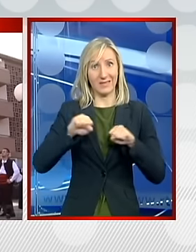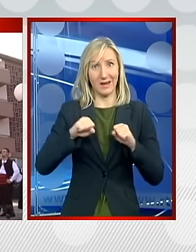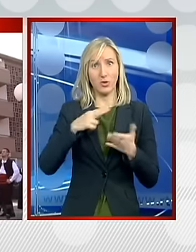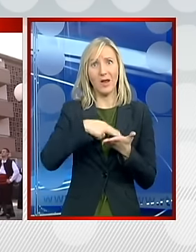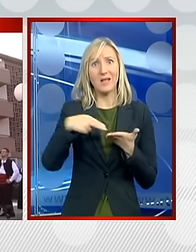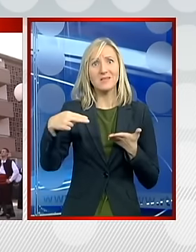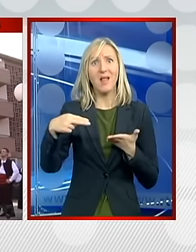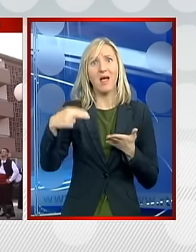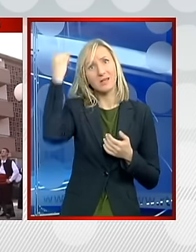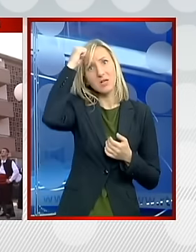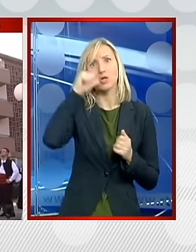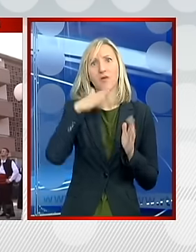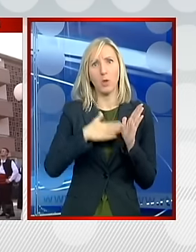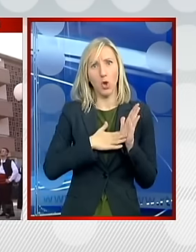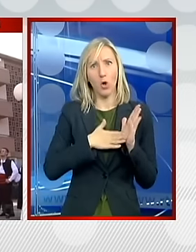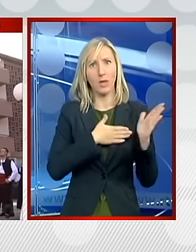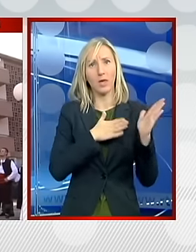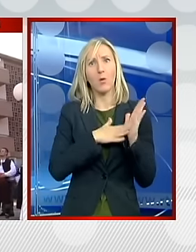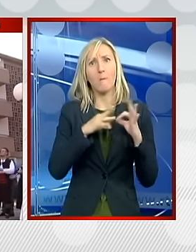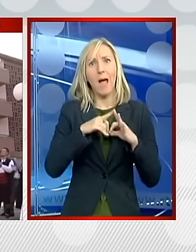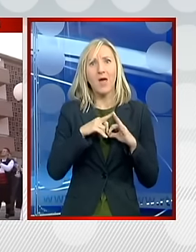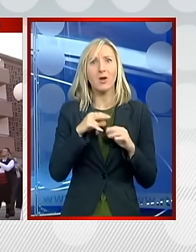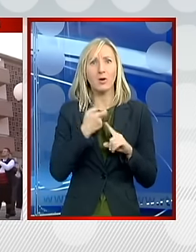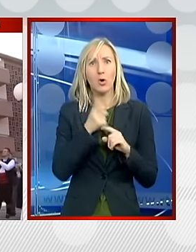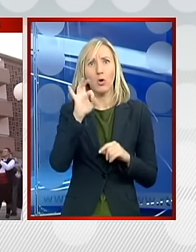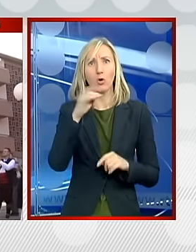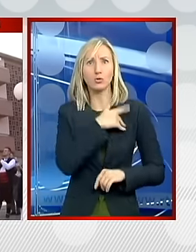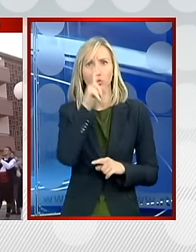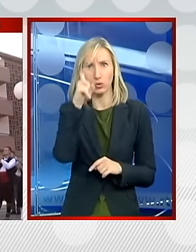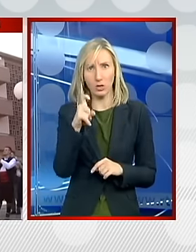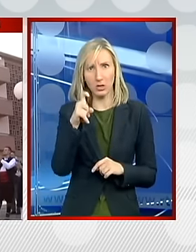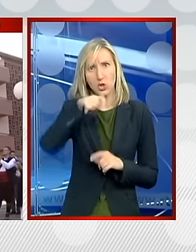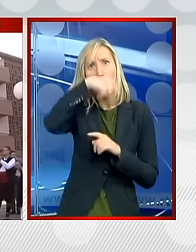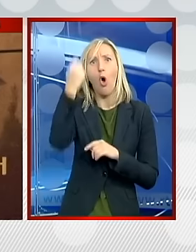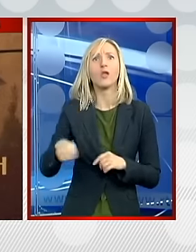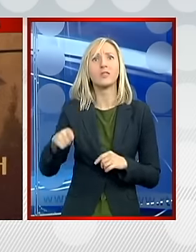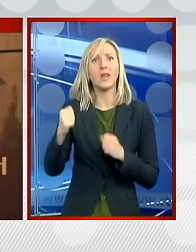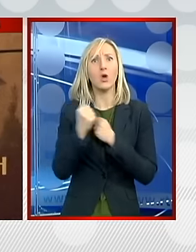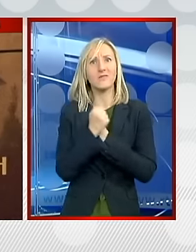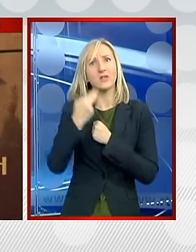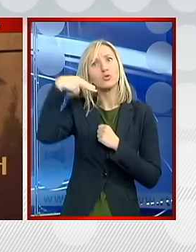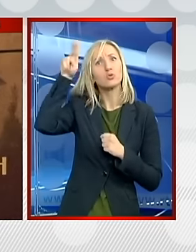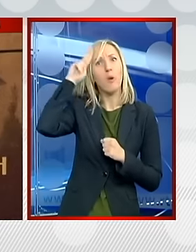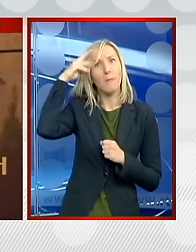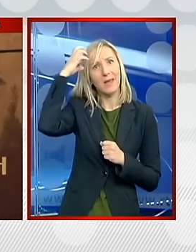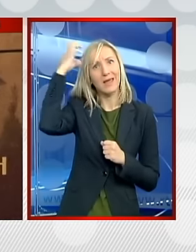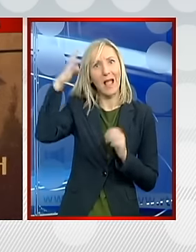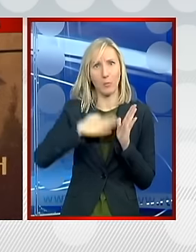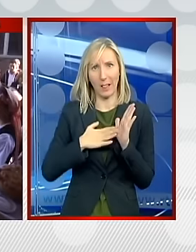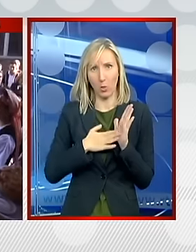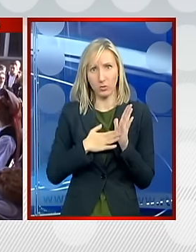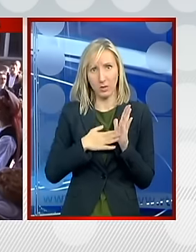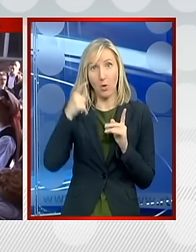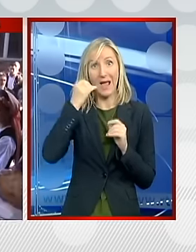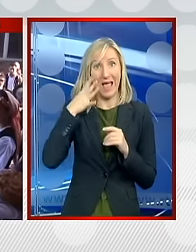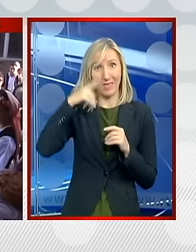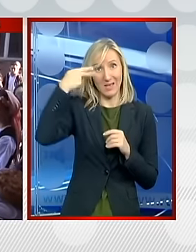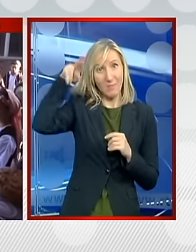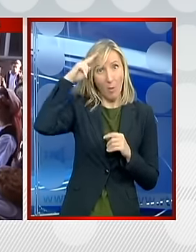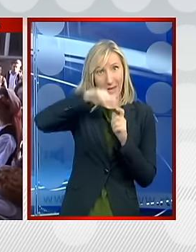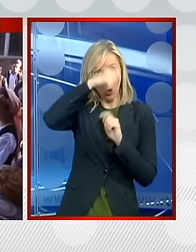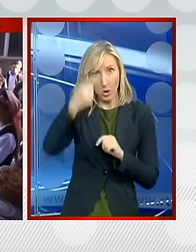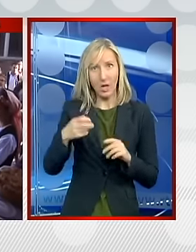Direktor Kancelarije za Kosovo i Metohiju Marko Đurić otkrio je u Zvečanu spomenik kralju Milutinu. Po otkrivanju spomenika, Đurić